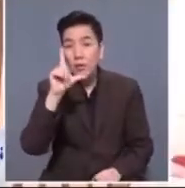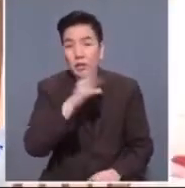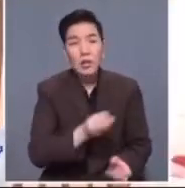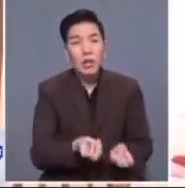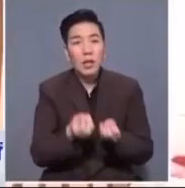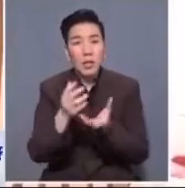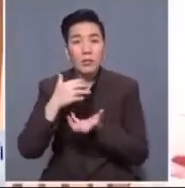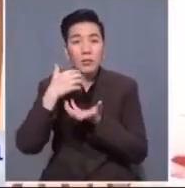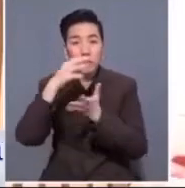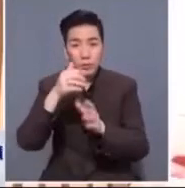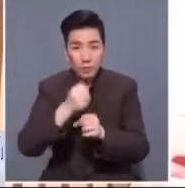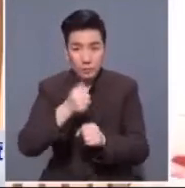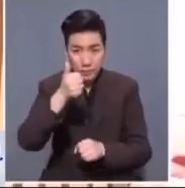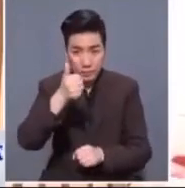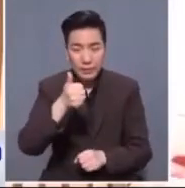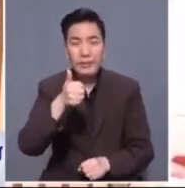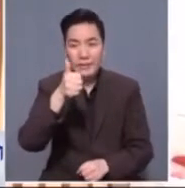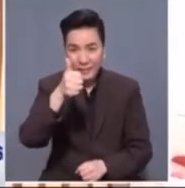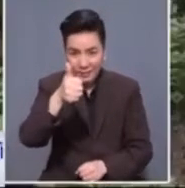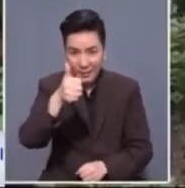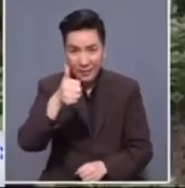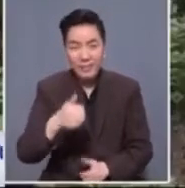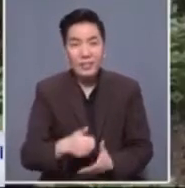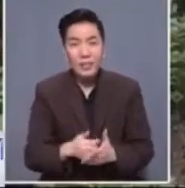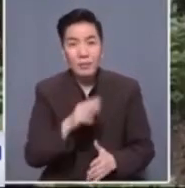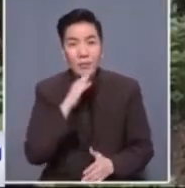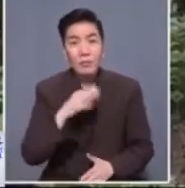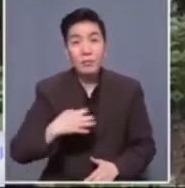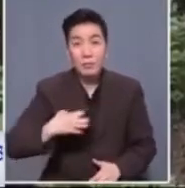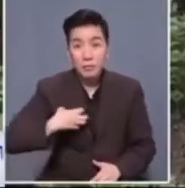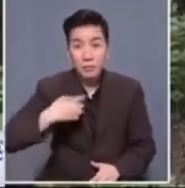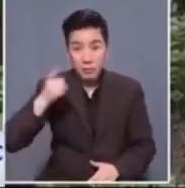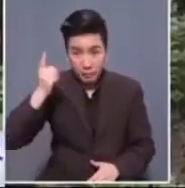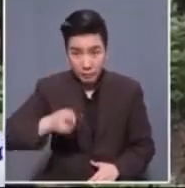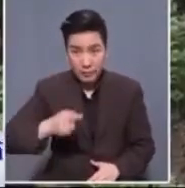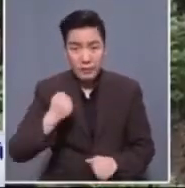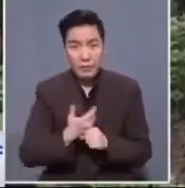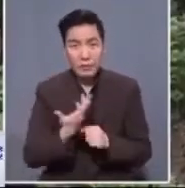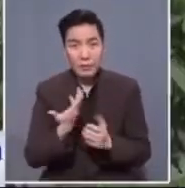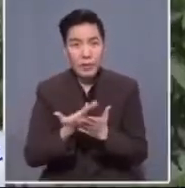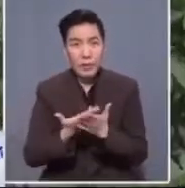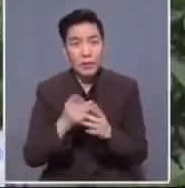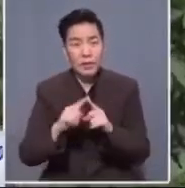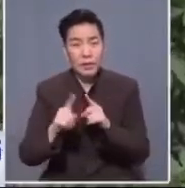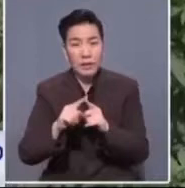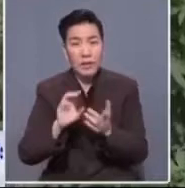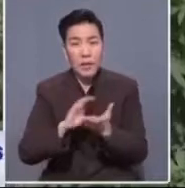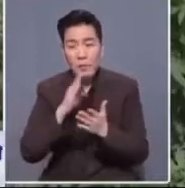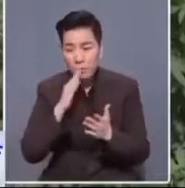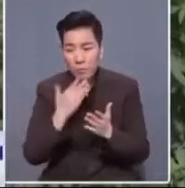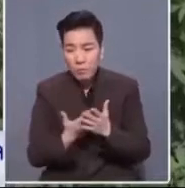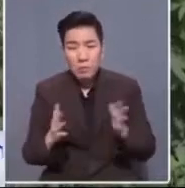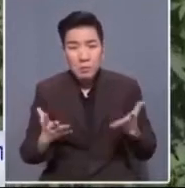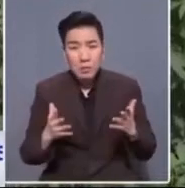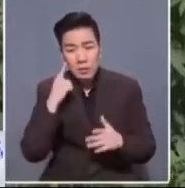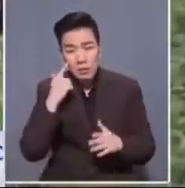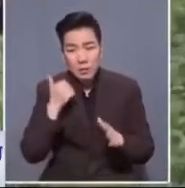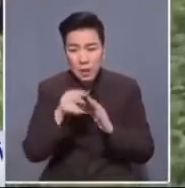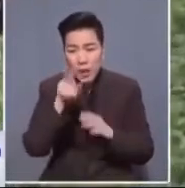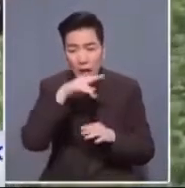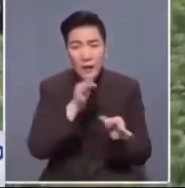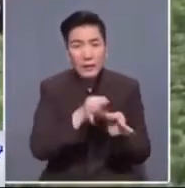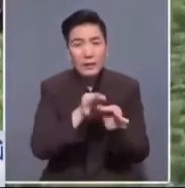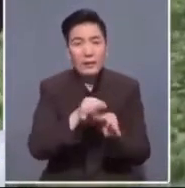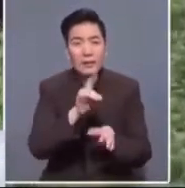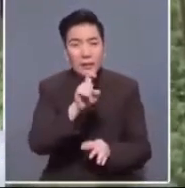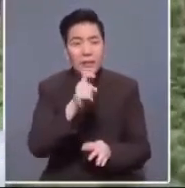ให้พี่เฉลิมเนี่ยติดต่อได้มั้ย ติดต่อได้ครับติดต่อได้ถ้าต้องการจะใช้ทุนถ้าไม่สามารถที่จะไปเดินเข้าไปหาธกส.